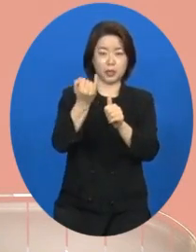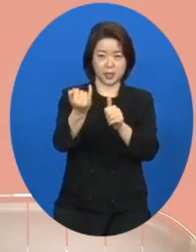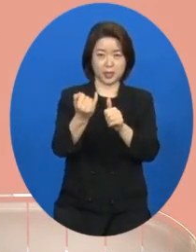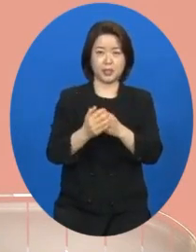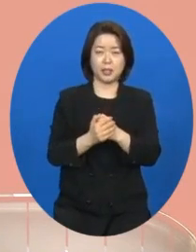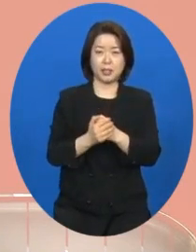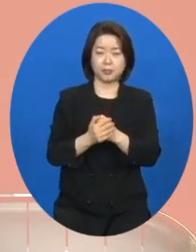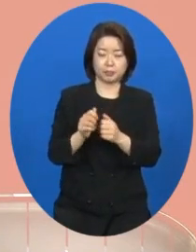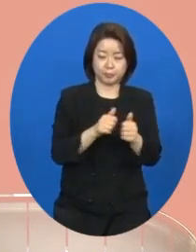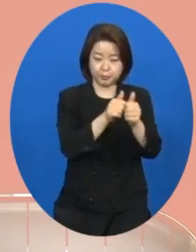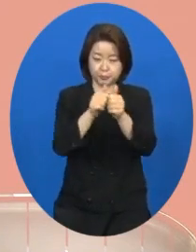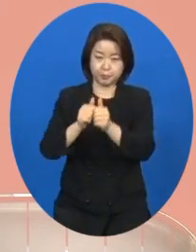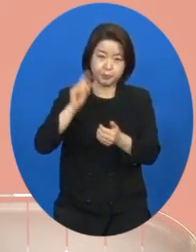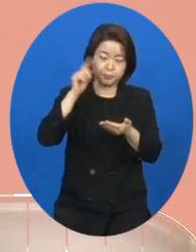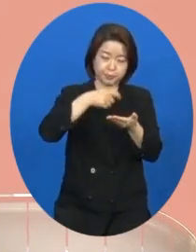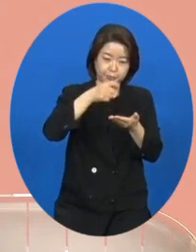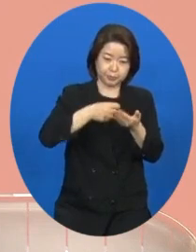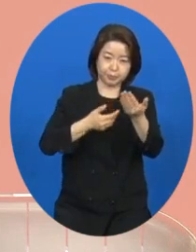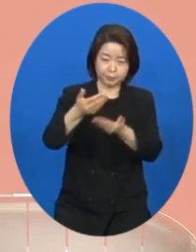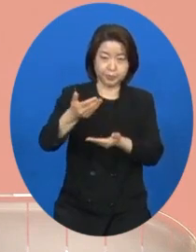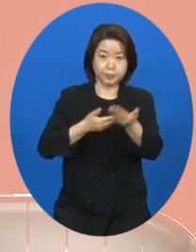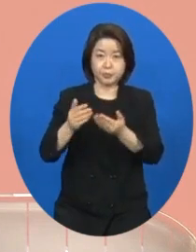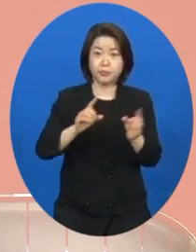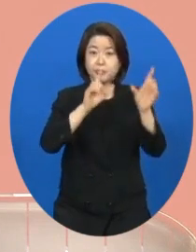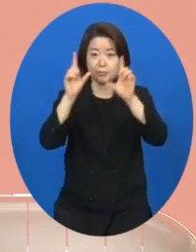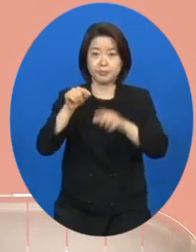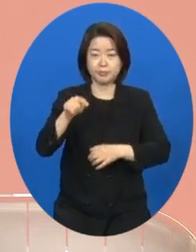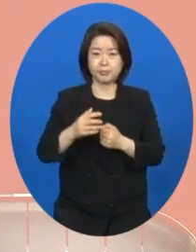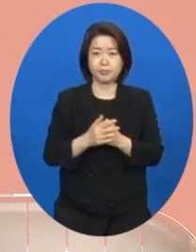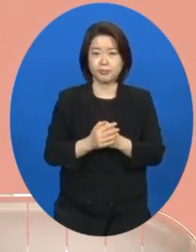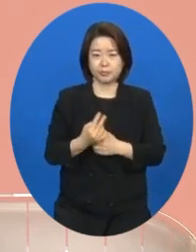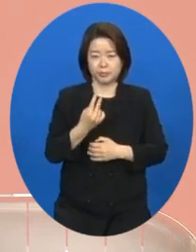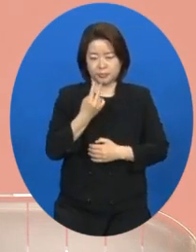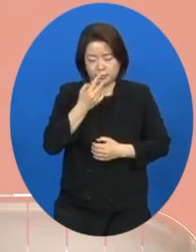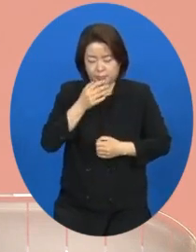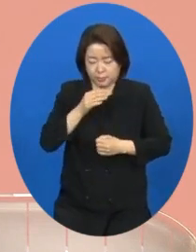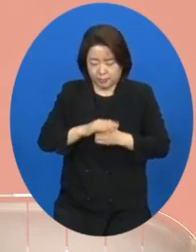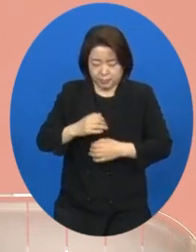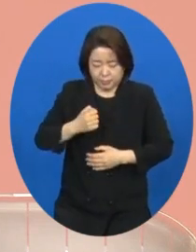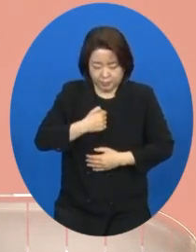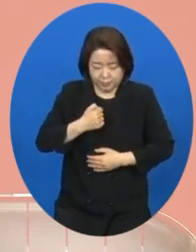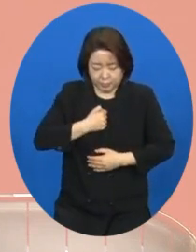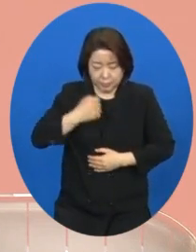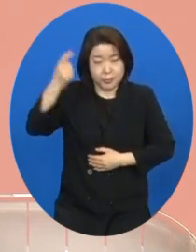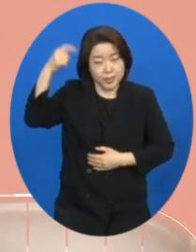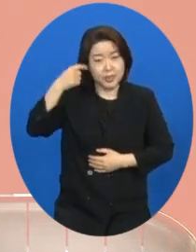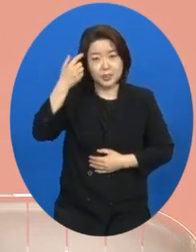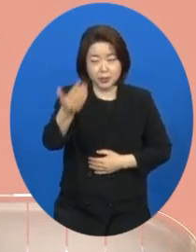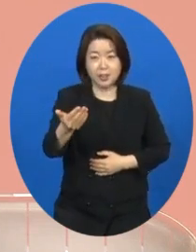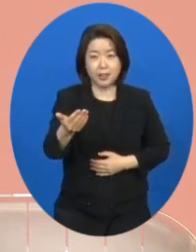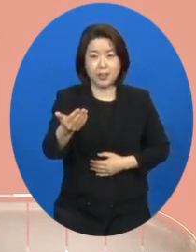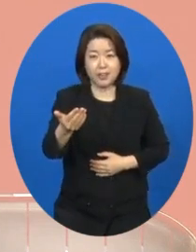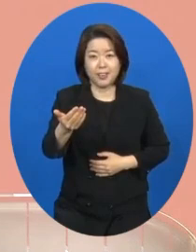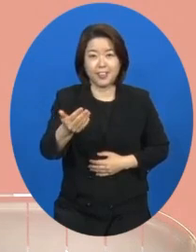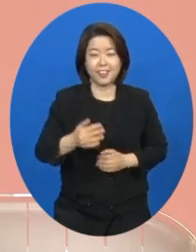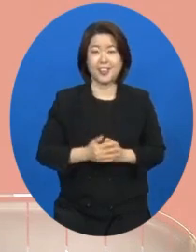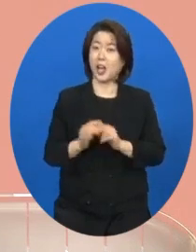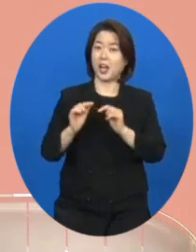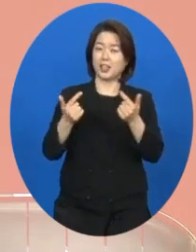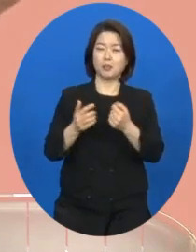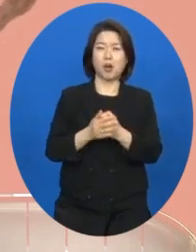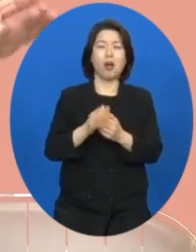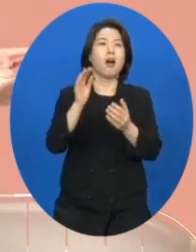그 동해일기를 서로 나누고 지내는 것이 숨막힐 정도로 답답해 보이십니까? 아니면